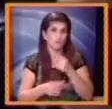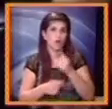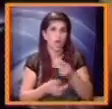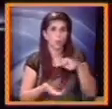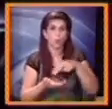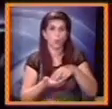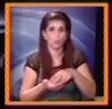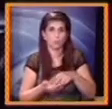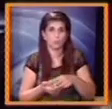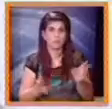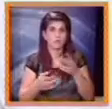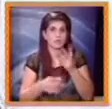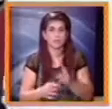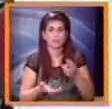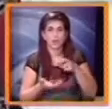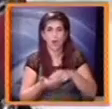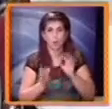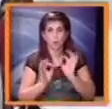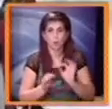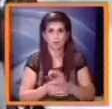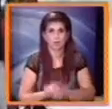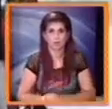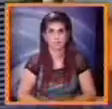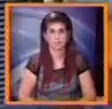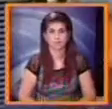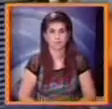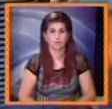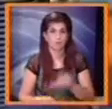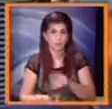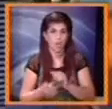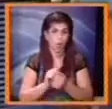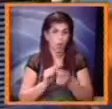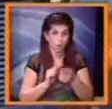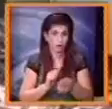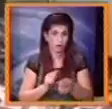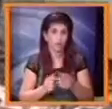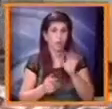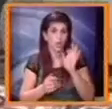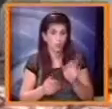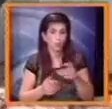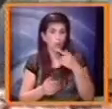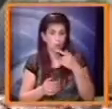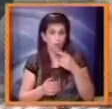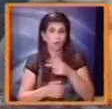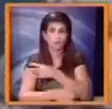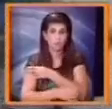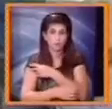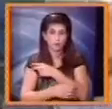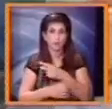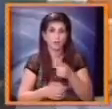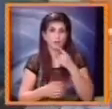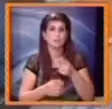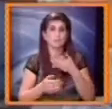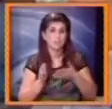לקום. וואלה, לא הייתי יכולה לקום. כך או אחרת, בטובא זנגריה בטוחים כי המשטרה טועה ובגדול